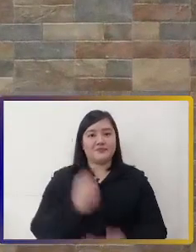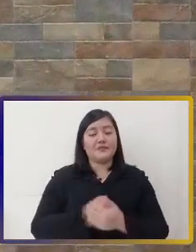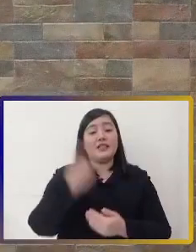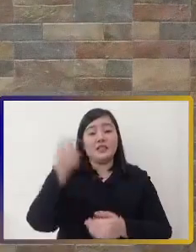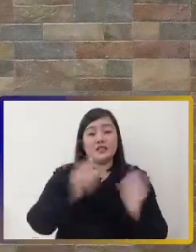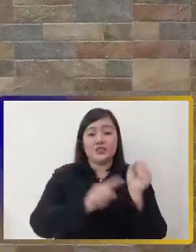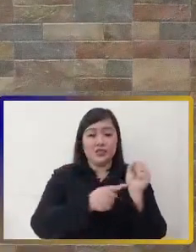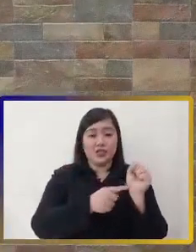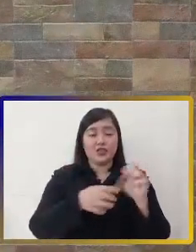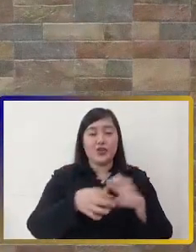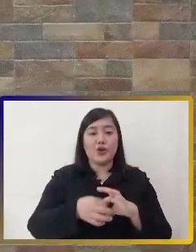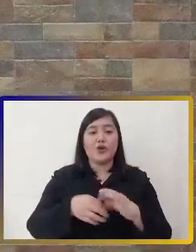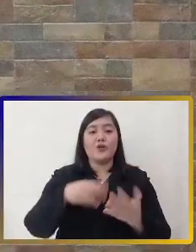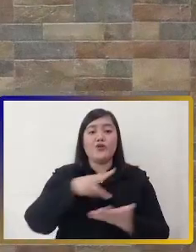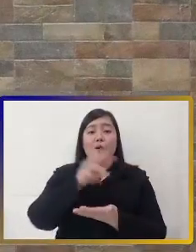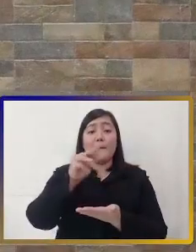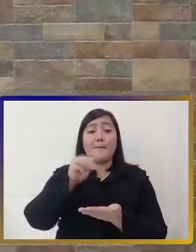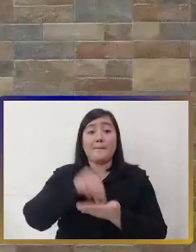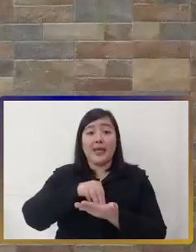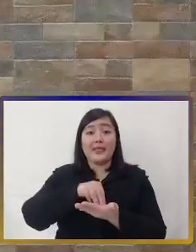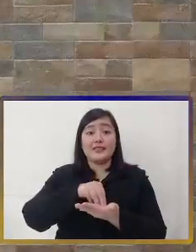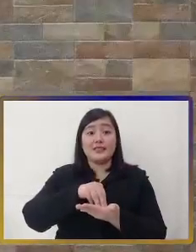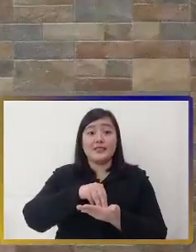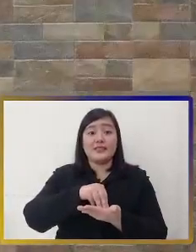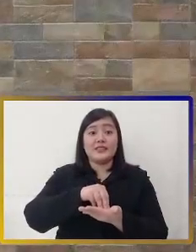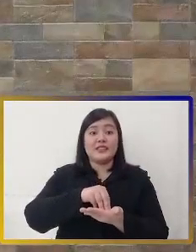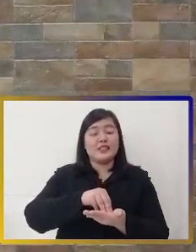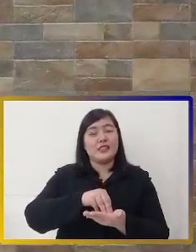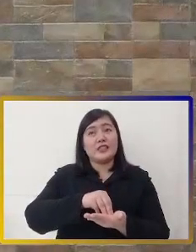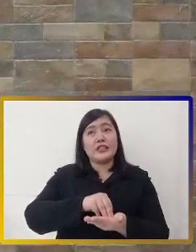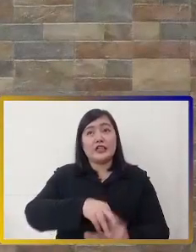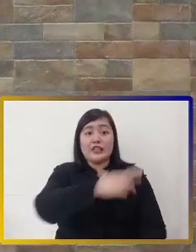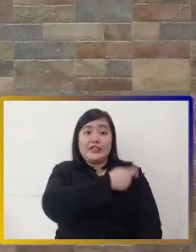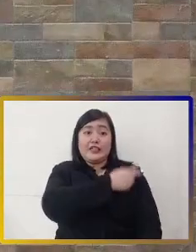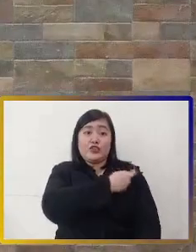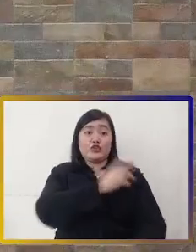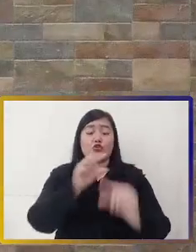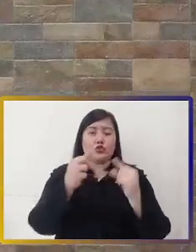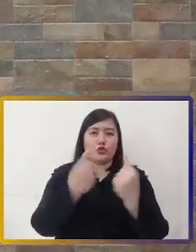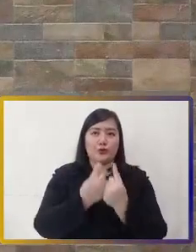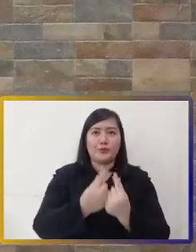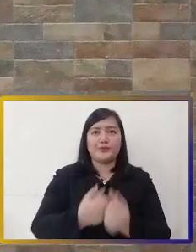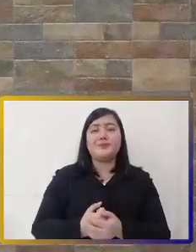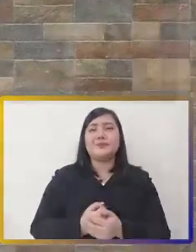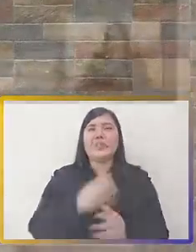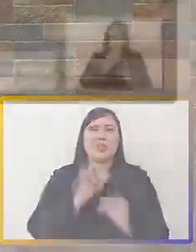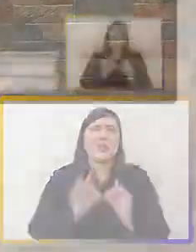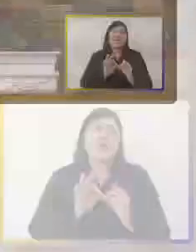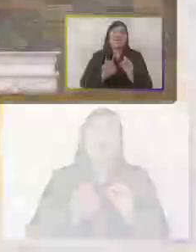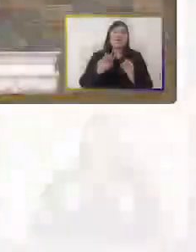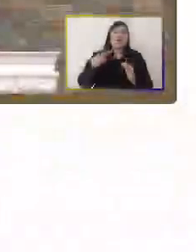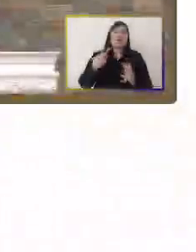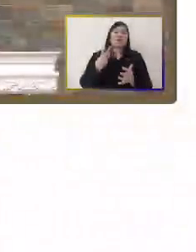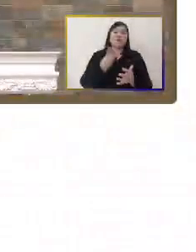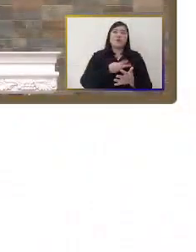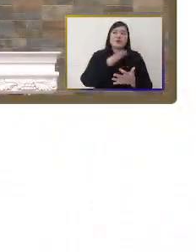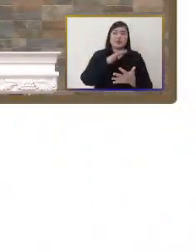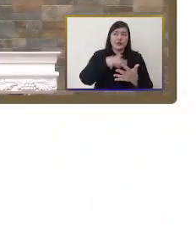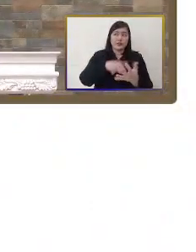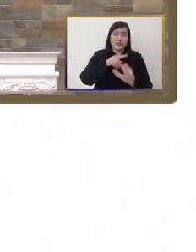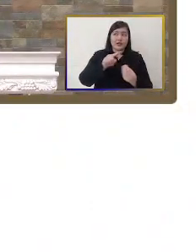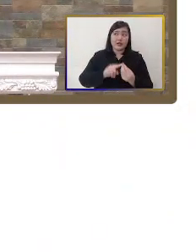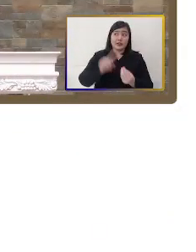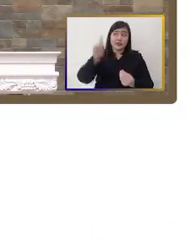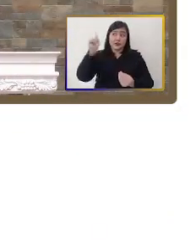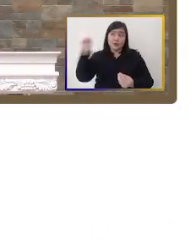po natin, sir, kung mababalik natin for a while, yung outline of church history, nabasa niyo po yan doon, binasa ko rin po yan sa